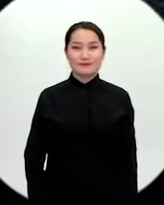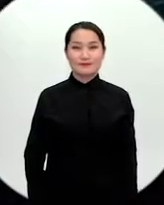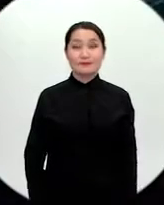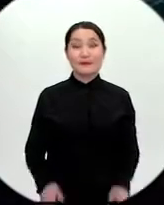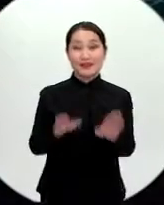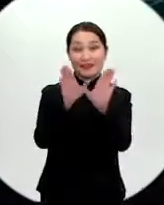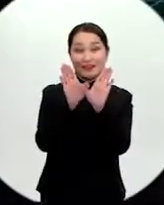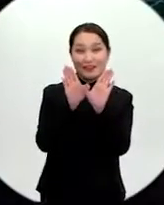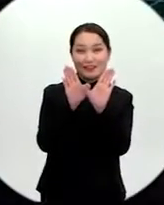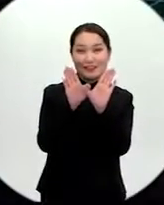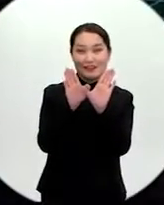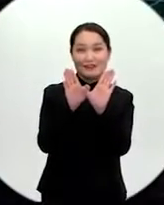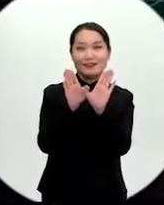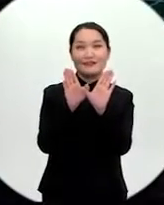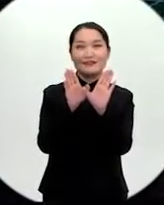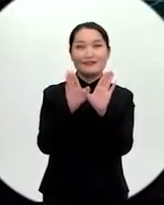Ариухиныхаа